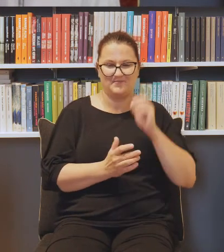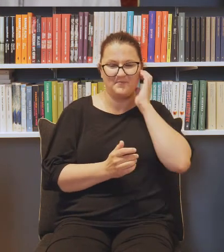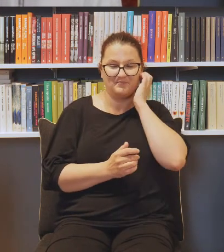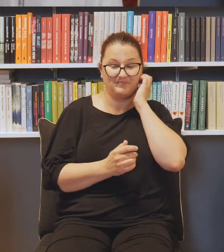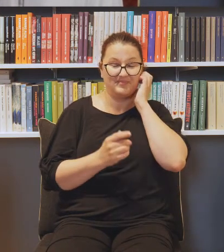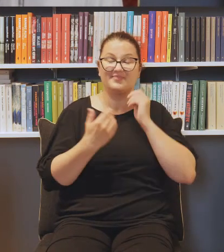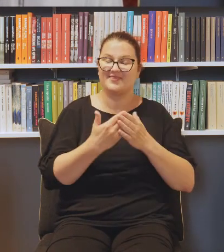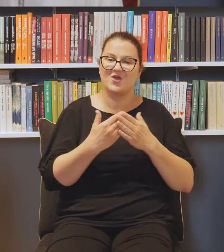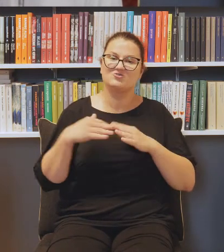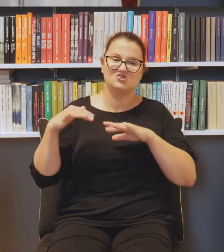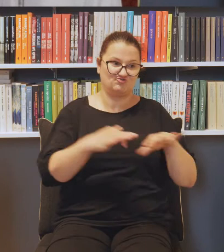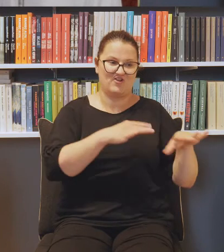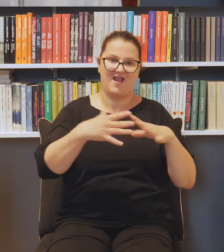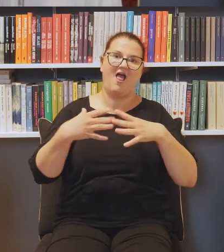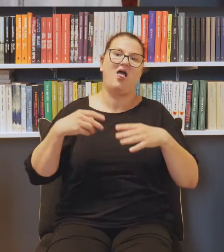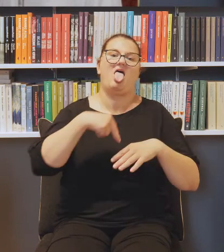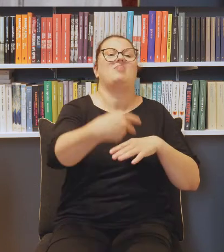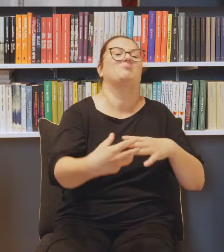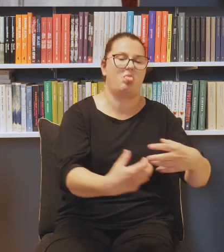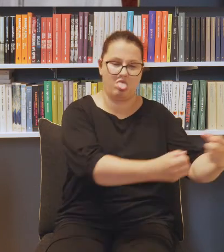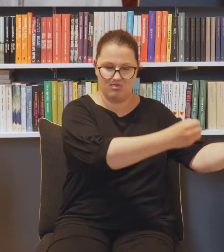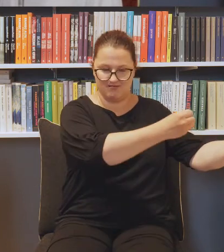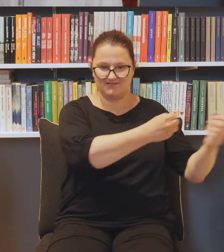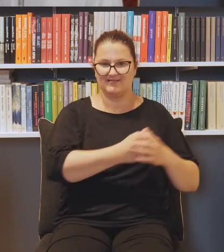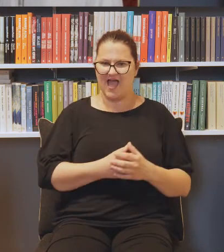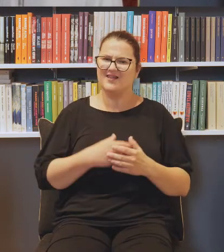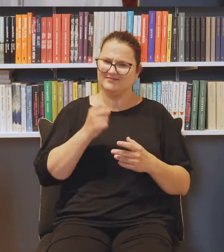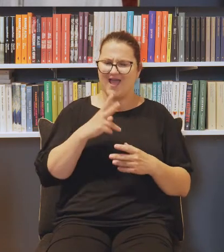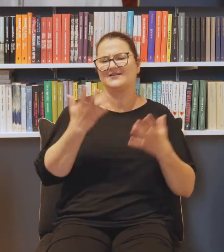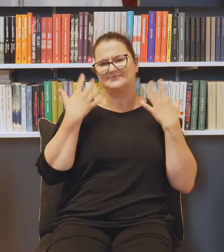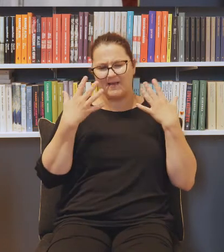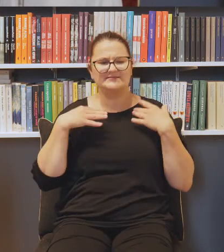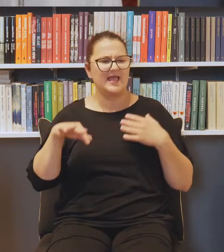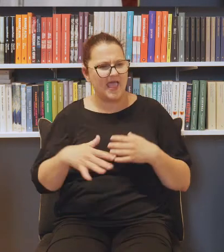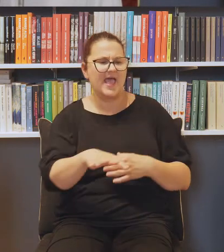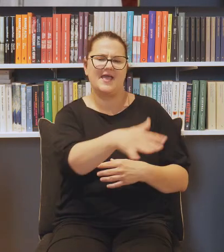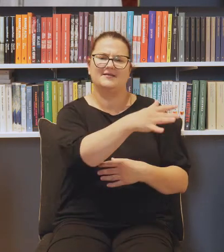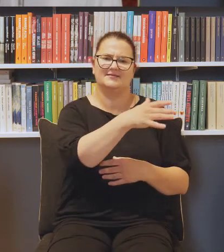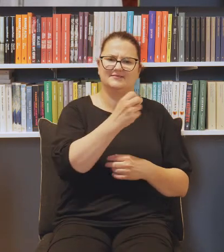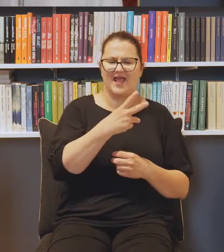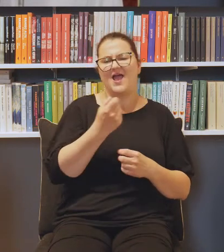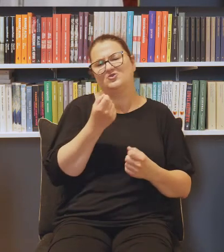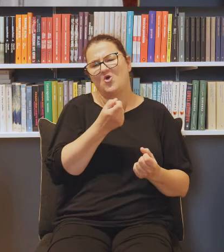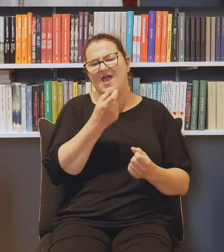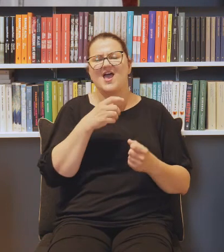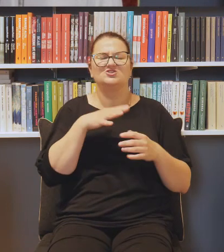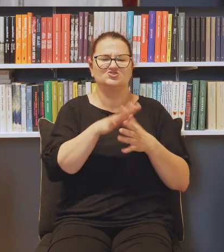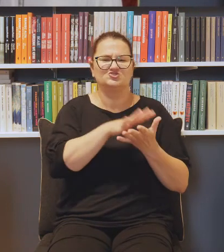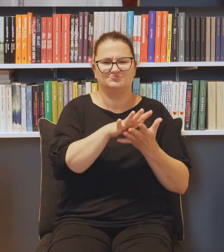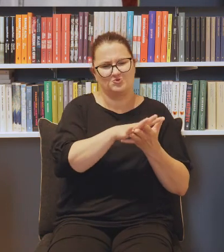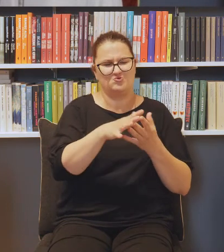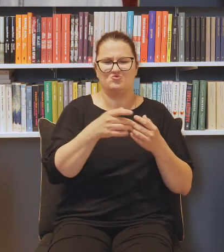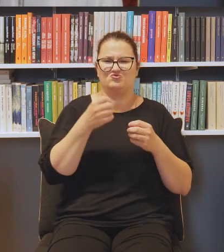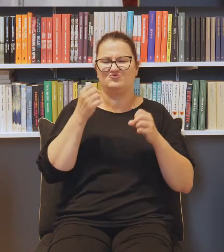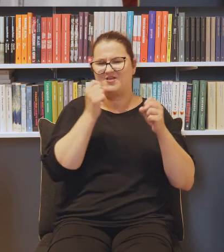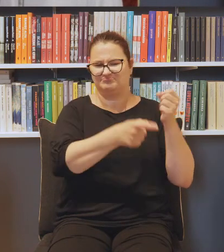porywa. Ale tak, te spacery na łono przyrody, na tą Pabiankę, niestety właśnie trochę taką zaśmieconą, taką